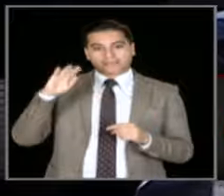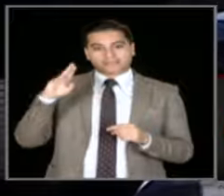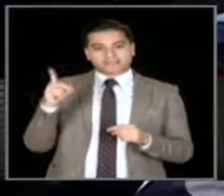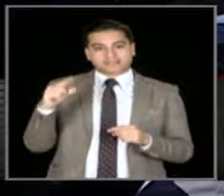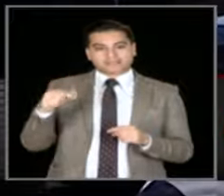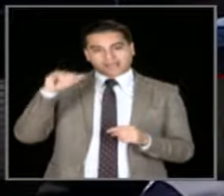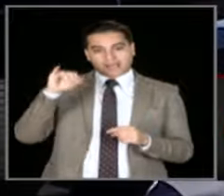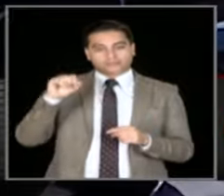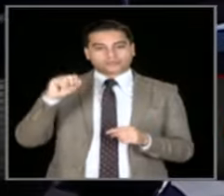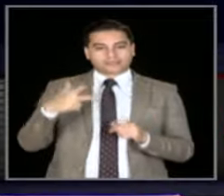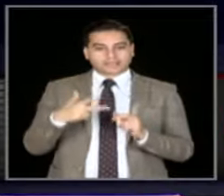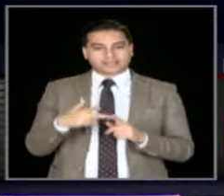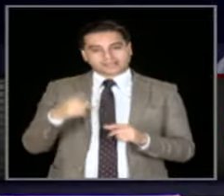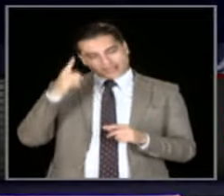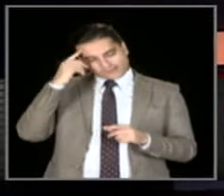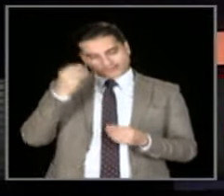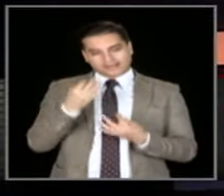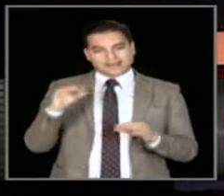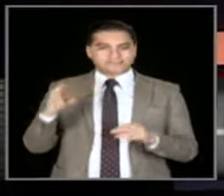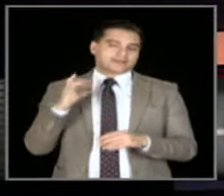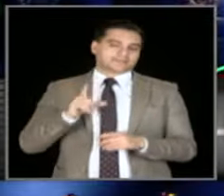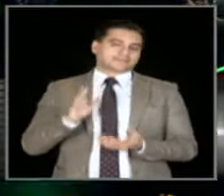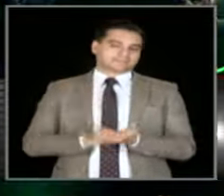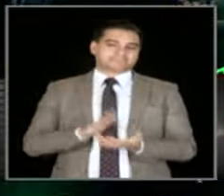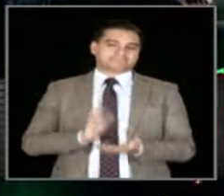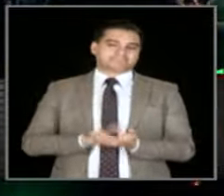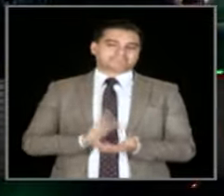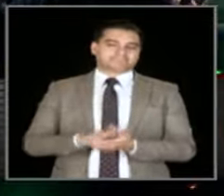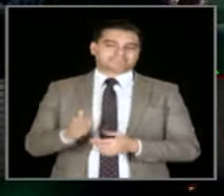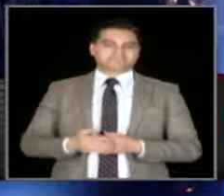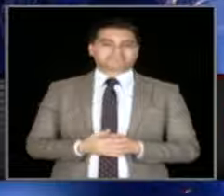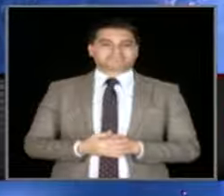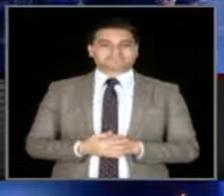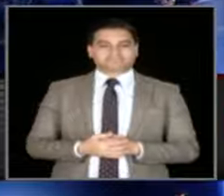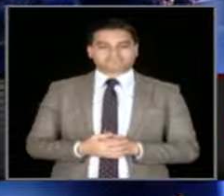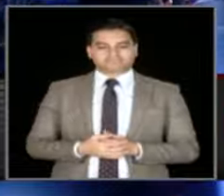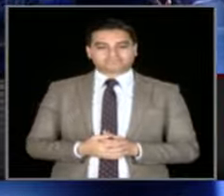إجابة كاملة، 10 نقاط، إجابة صحيحة. برافو عليك يا ميدو.